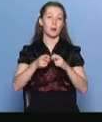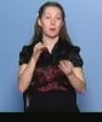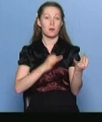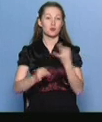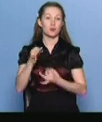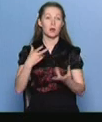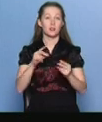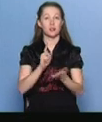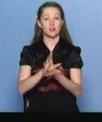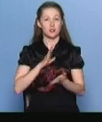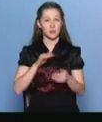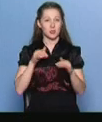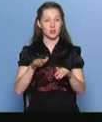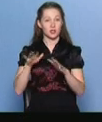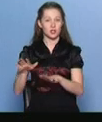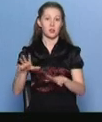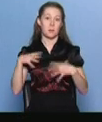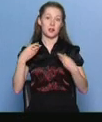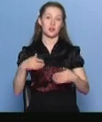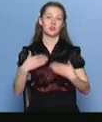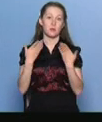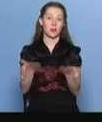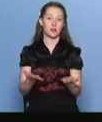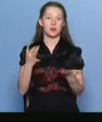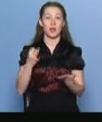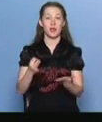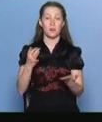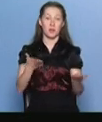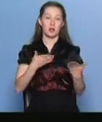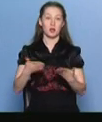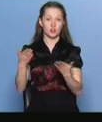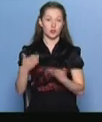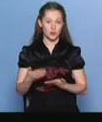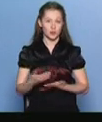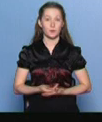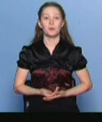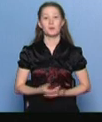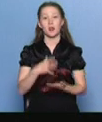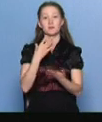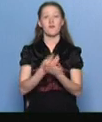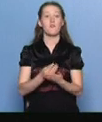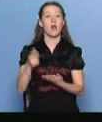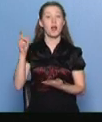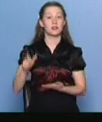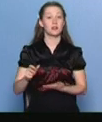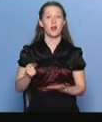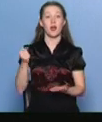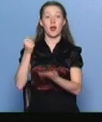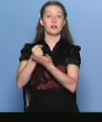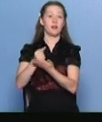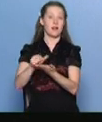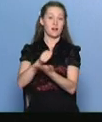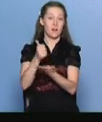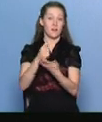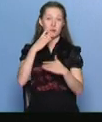быть отражены и сроки их решений. К работе приглашены и местные активисты. Своего кандидата на пост главы республики в ближайшее